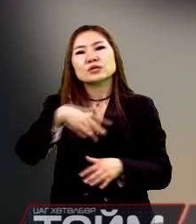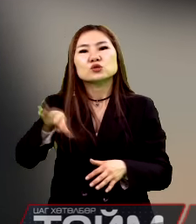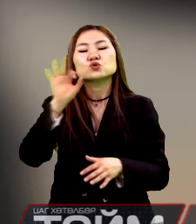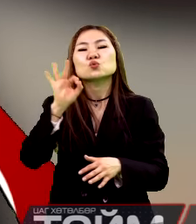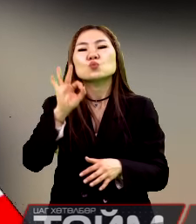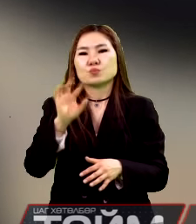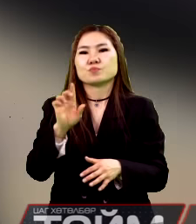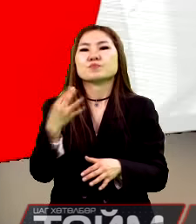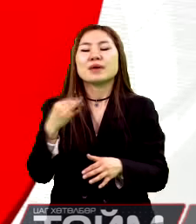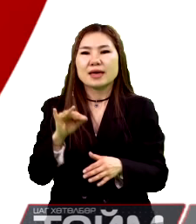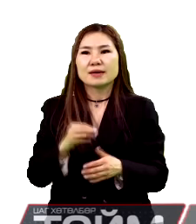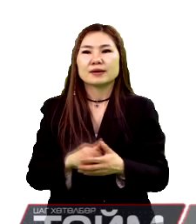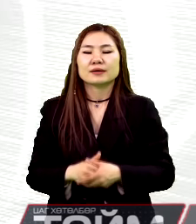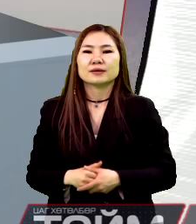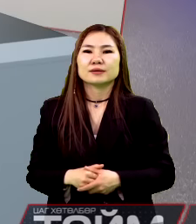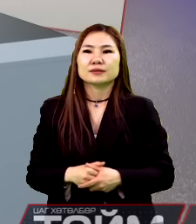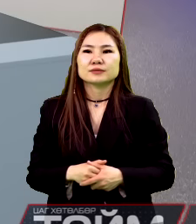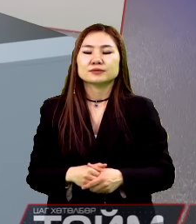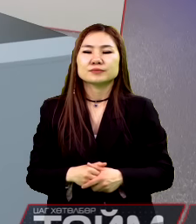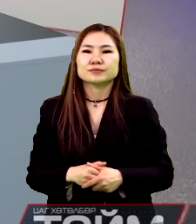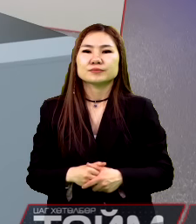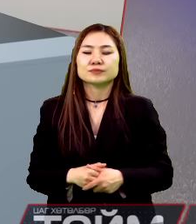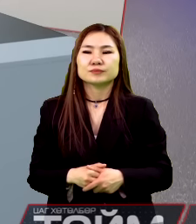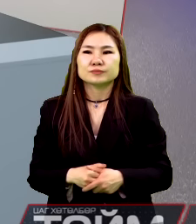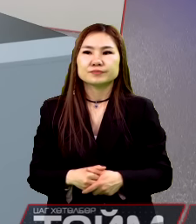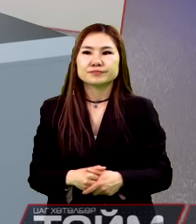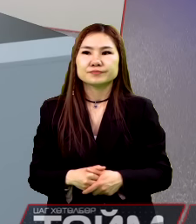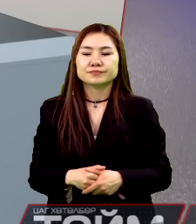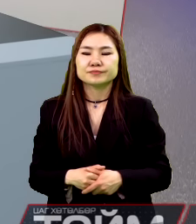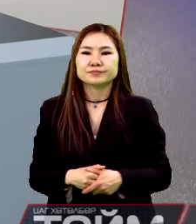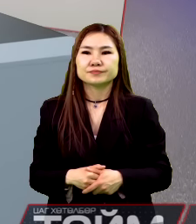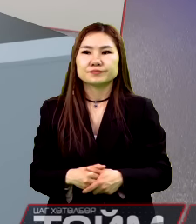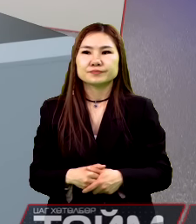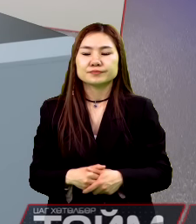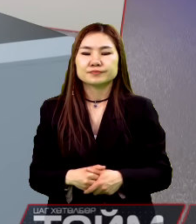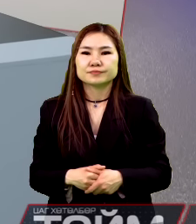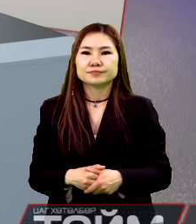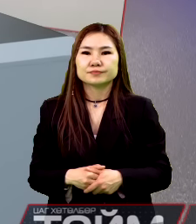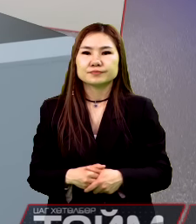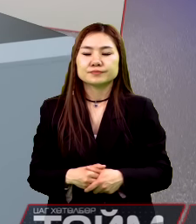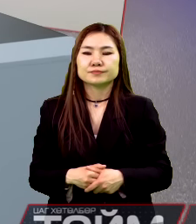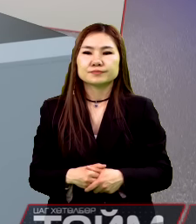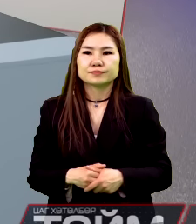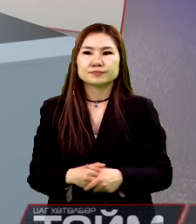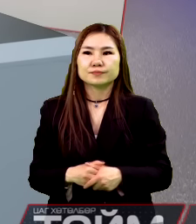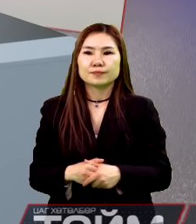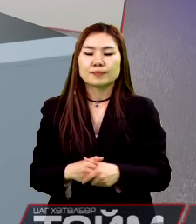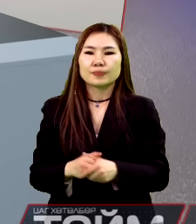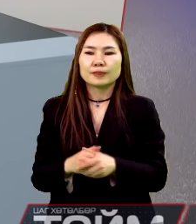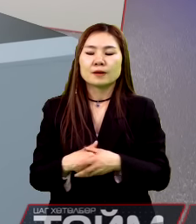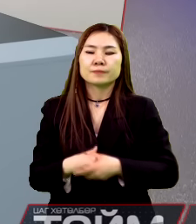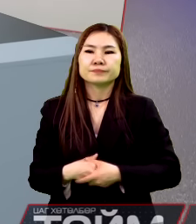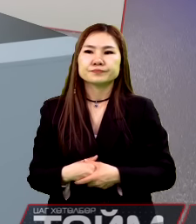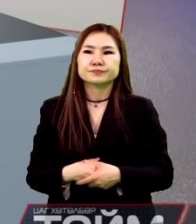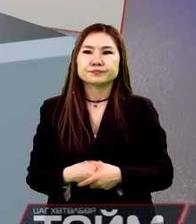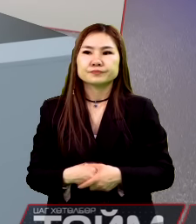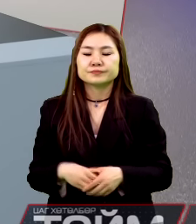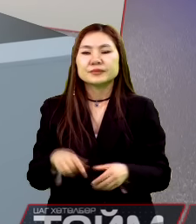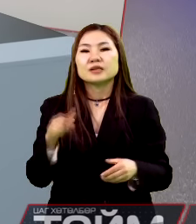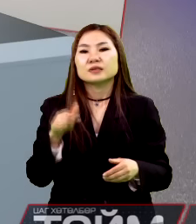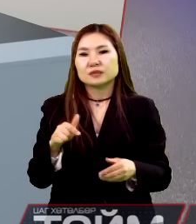Бүгд төрөө зүв байцгаая. За энэ бол Rush Tab гэж одоо Facebook-ийн одоо нэртэй хэрэглэгчийн одоо Facebook бид нар авч үзэж таа